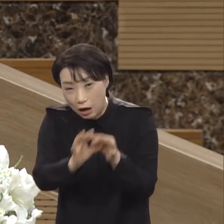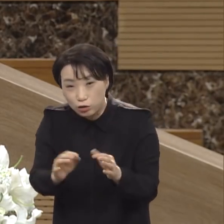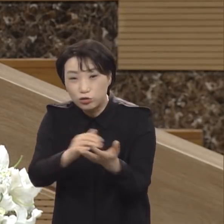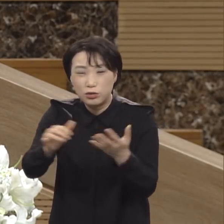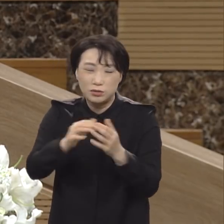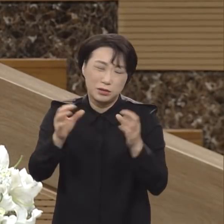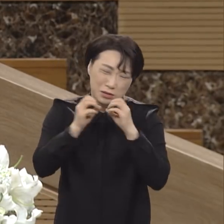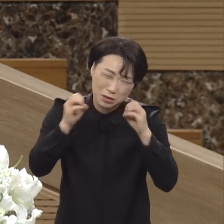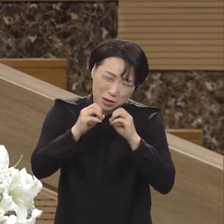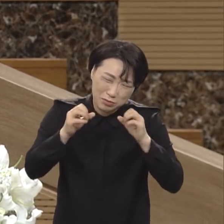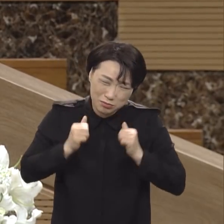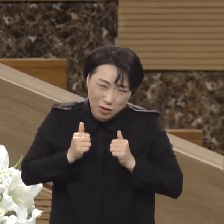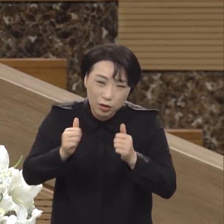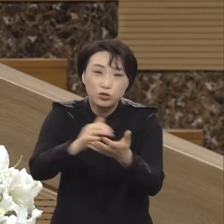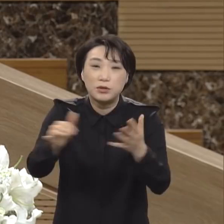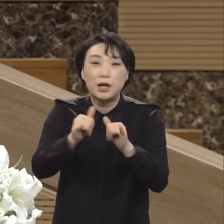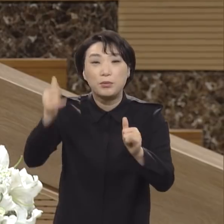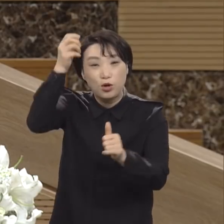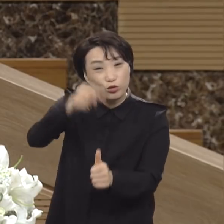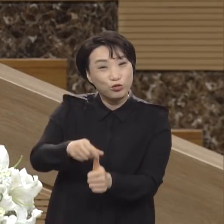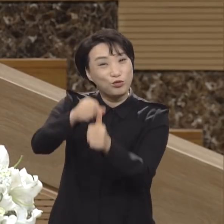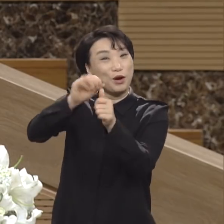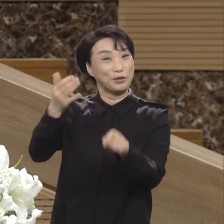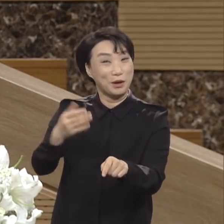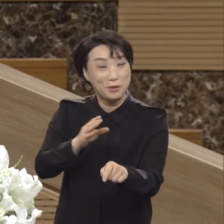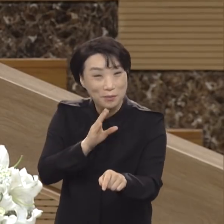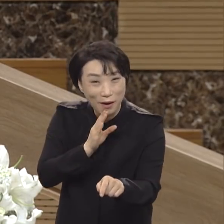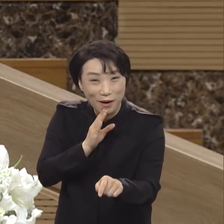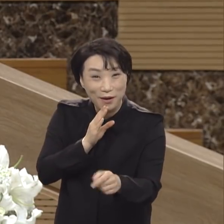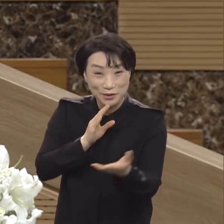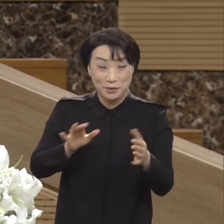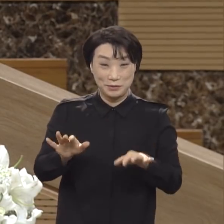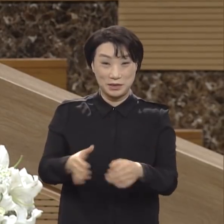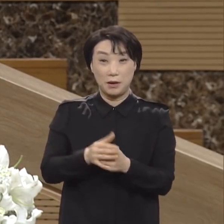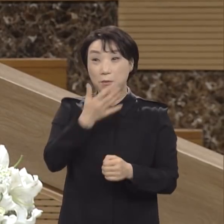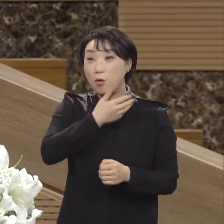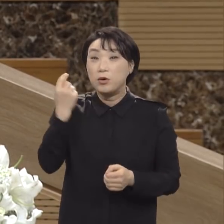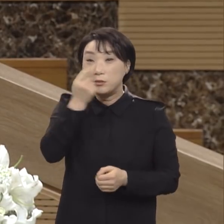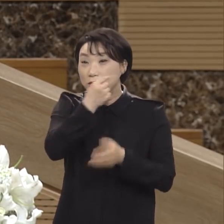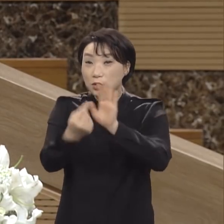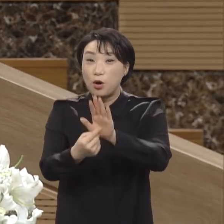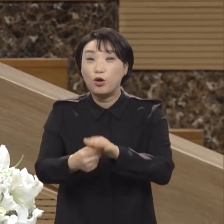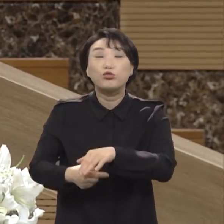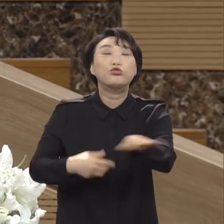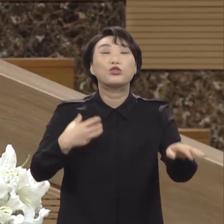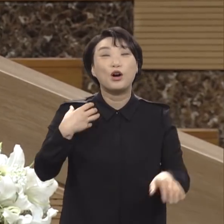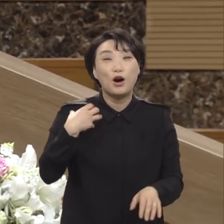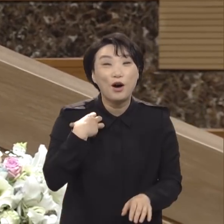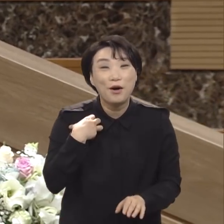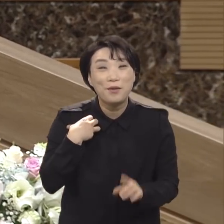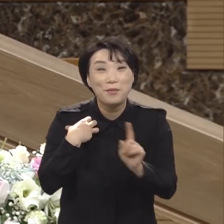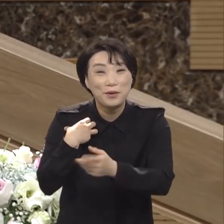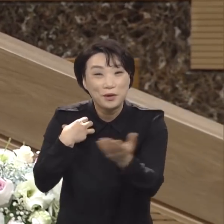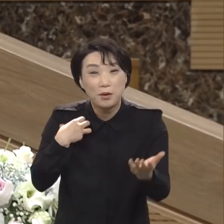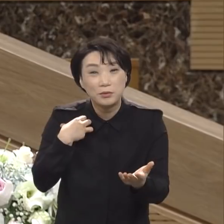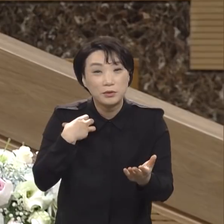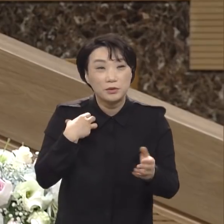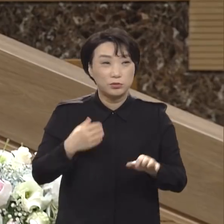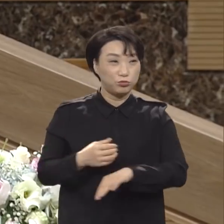살리는 거예요. 살리는 거. 응? 그러면 복음 증거를 우리가 해야 될 일이 무엇인가? 근데